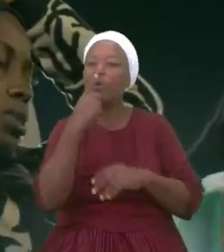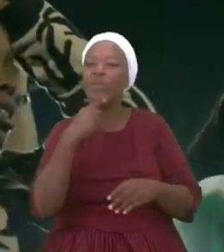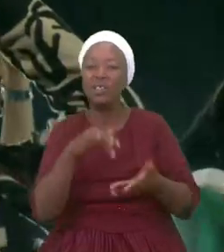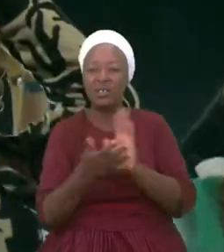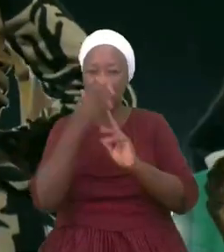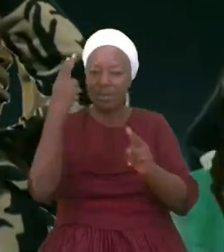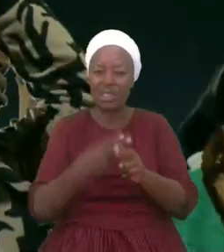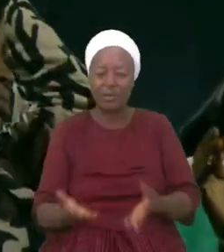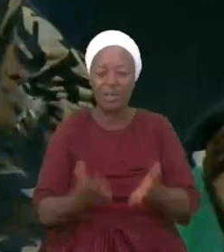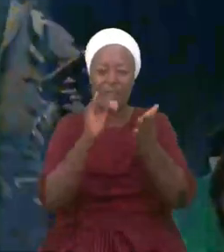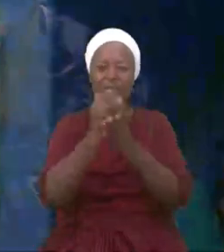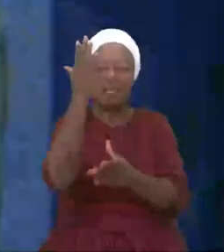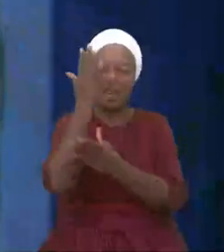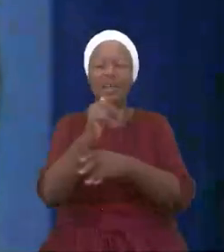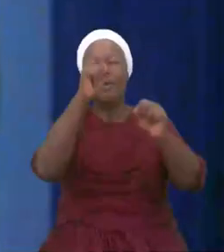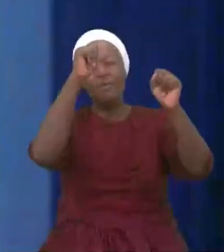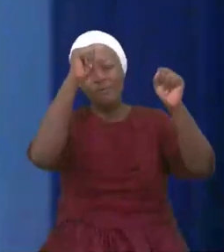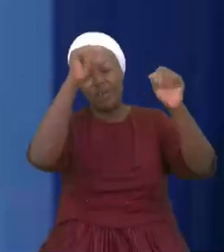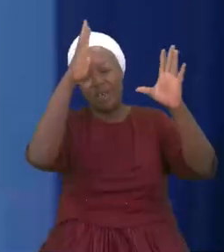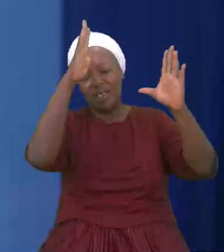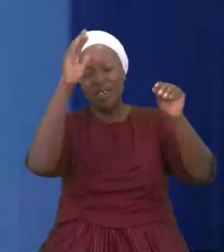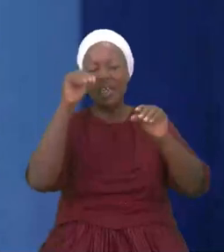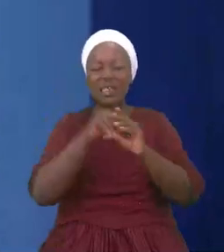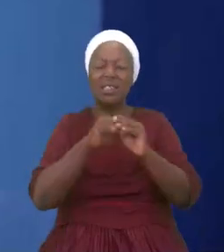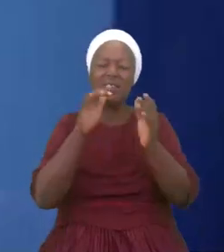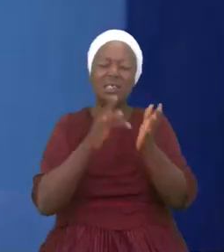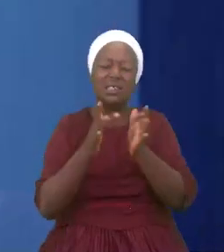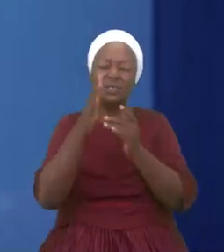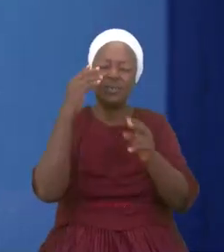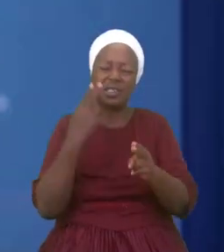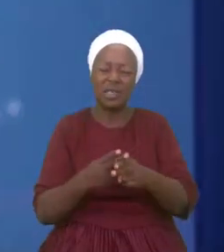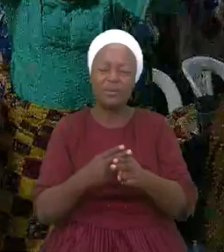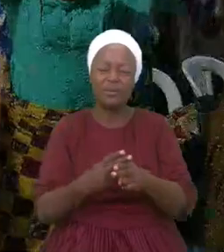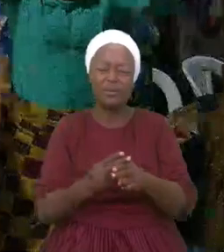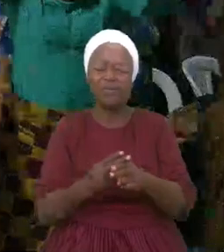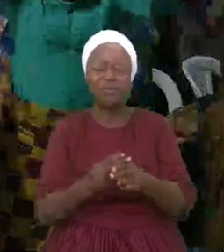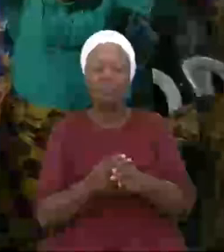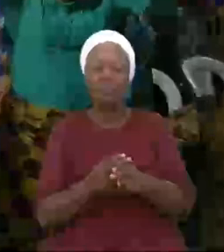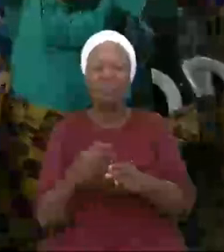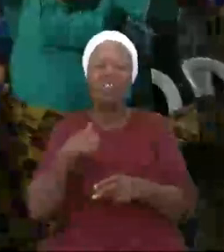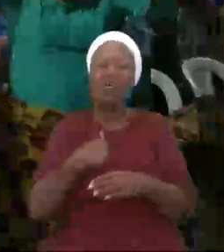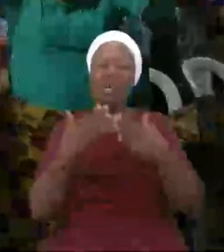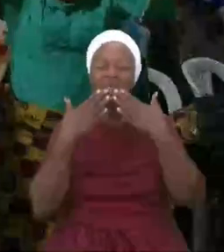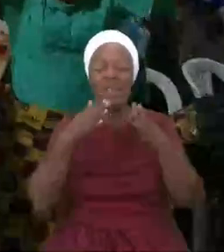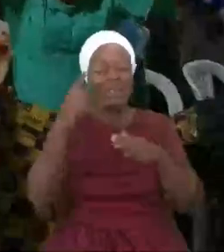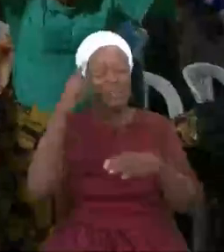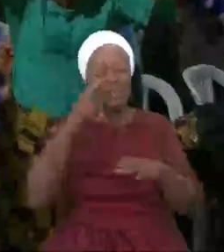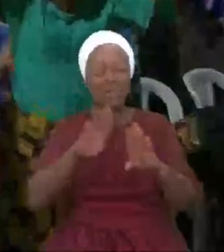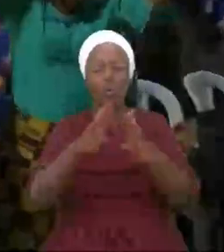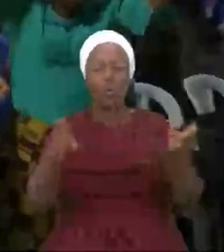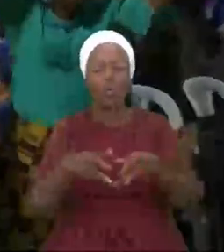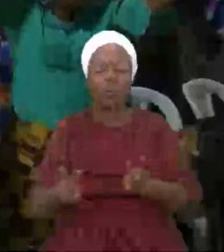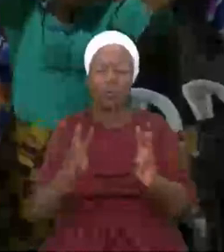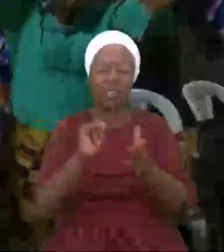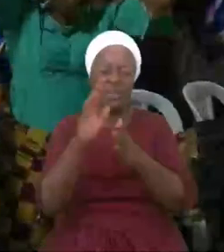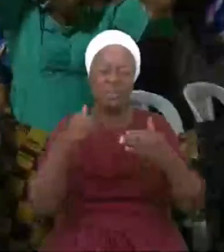accompli le Seigneur va mettre le témoin léger dans votre bouche lever la main au nom de